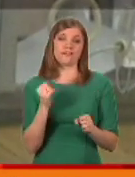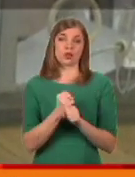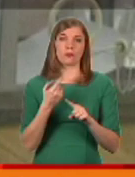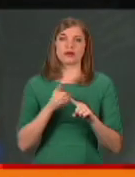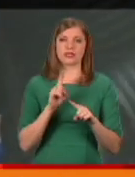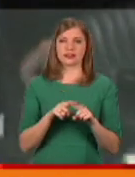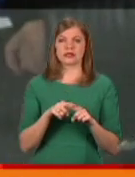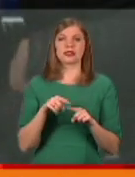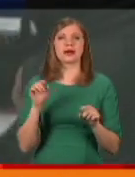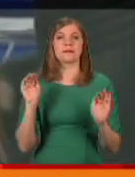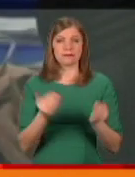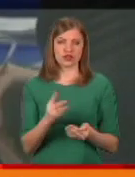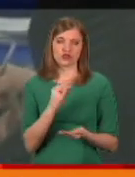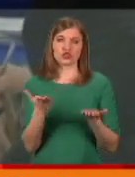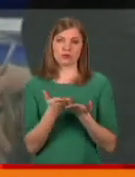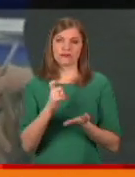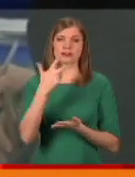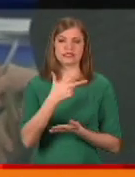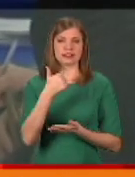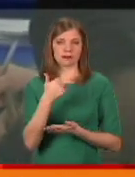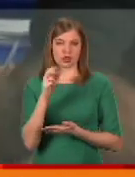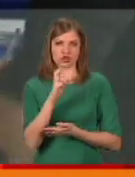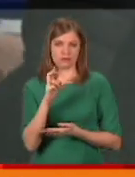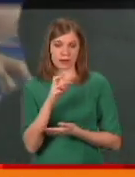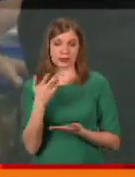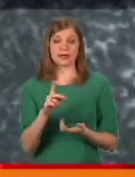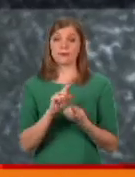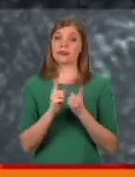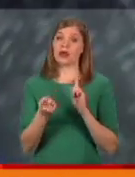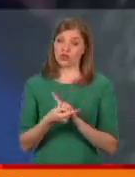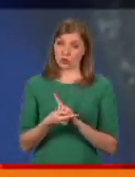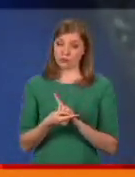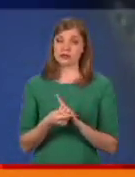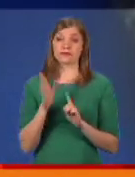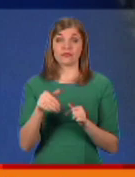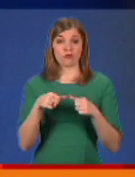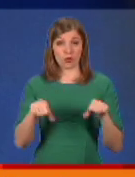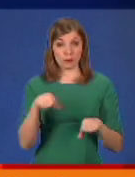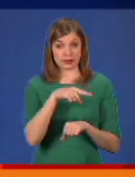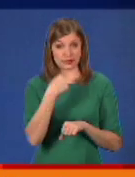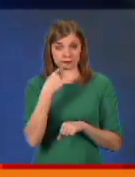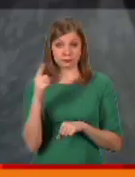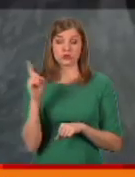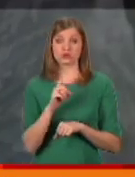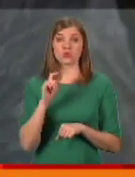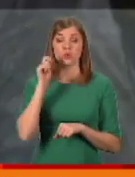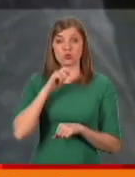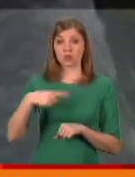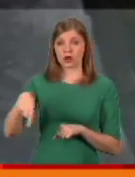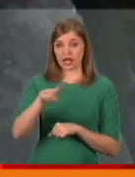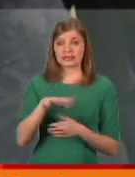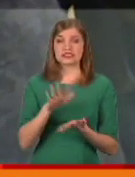робили це значно рідше порівняно із 31 березня. Натомість, додають у комітеті виборців,